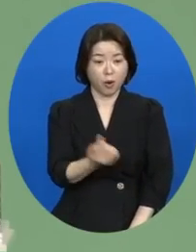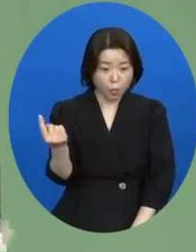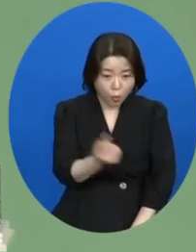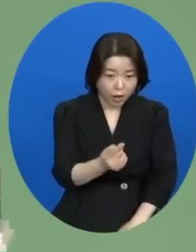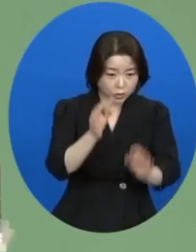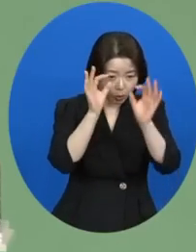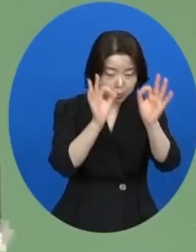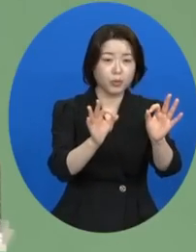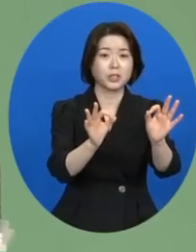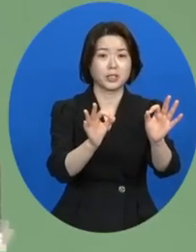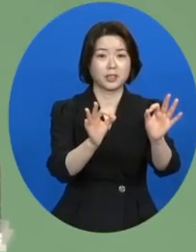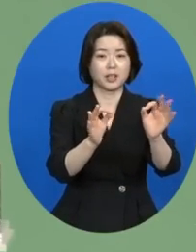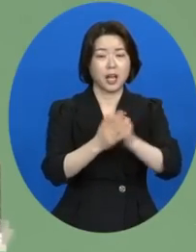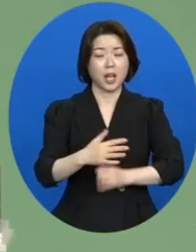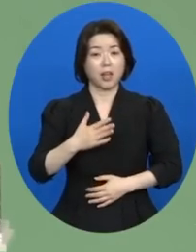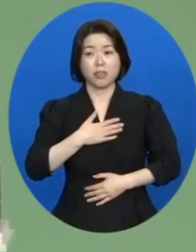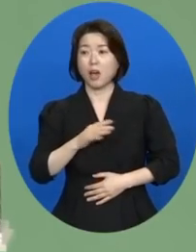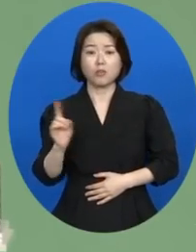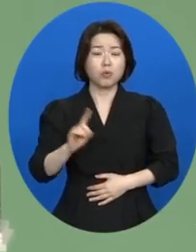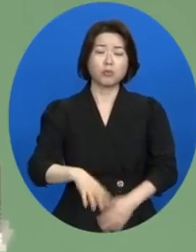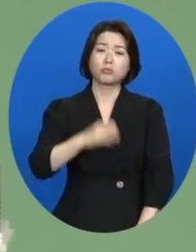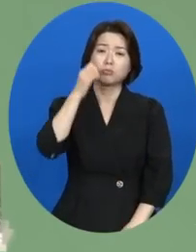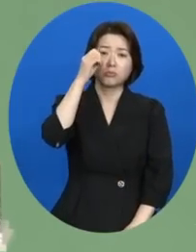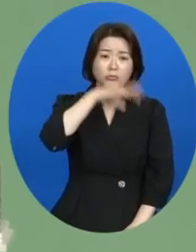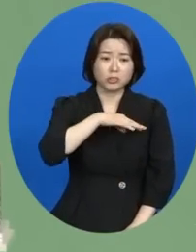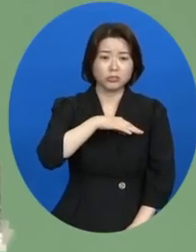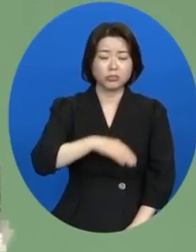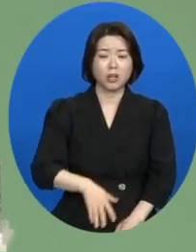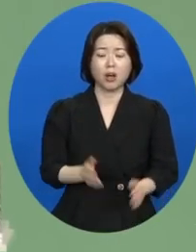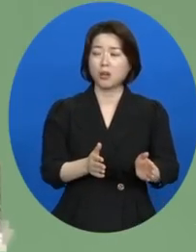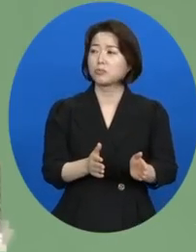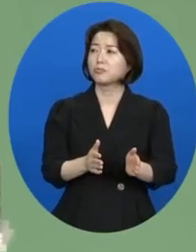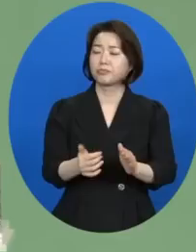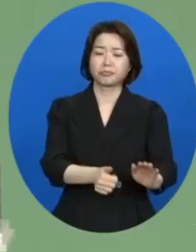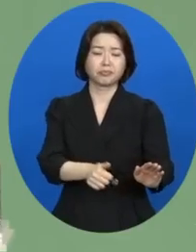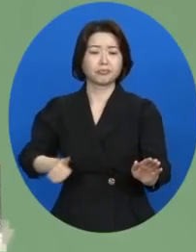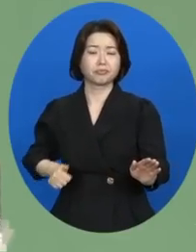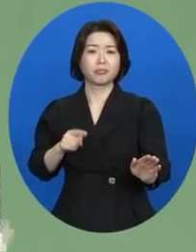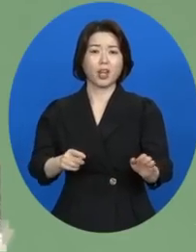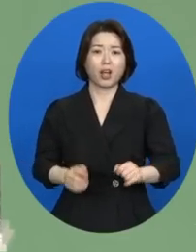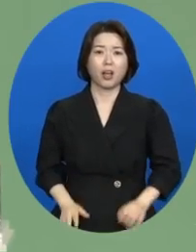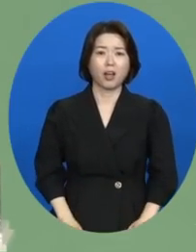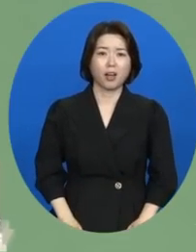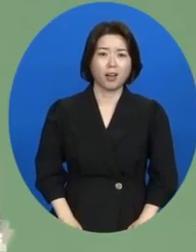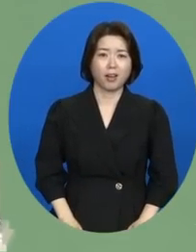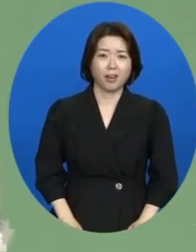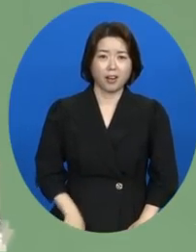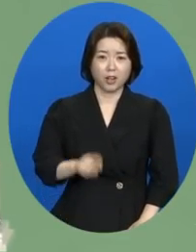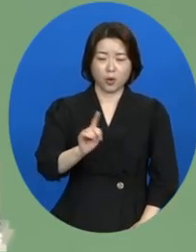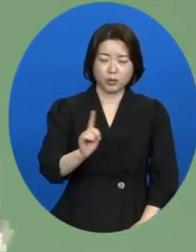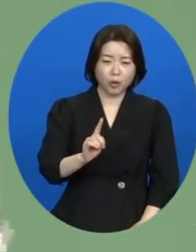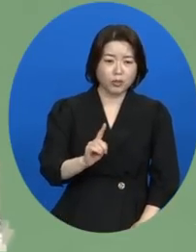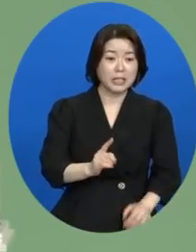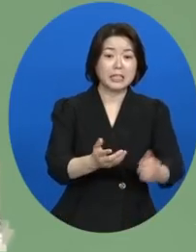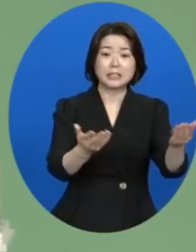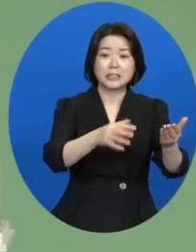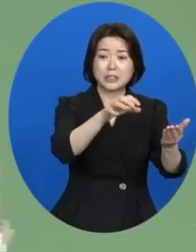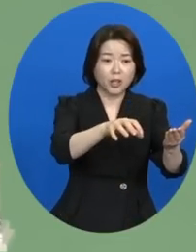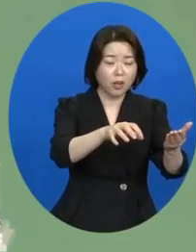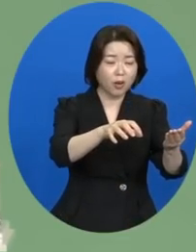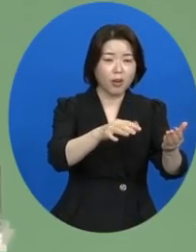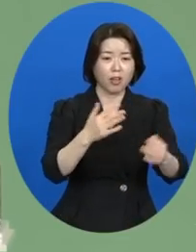자리에 와보니 저는 그냥 뒤천에 밀려 주영한 사역